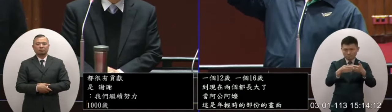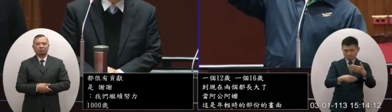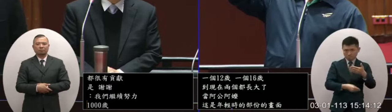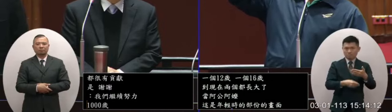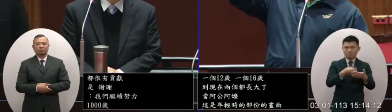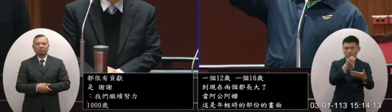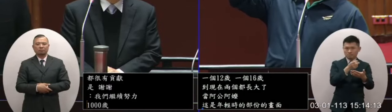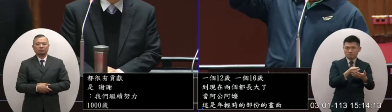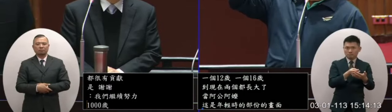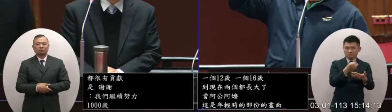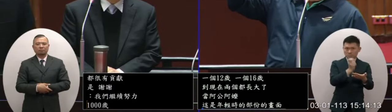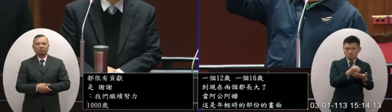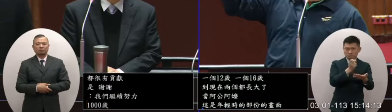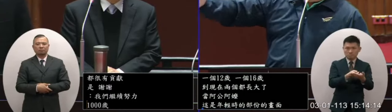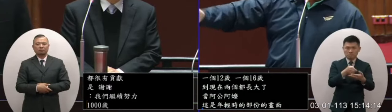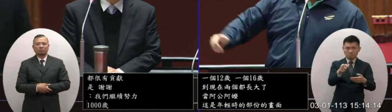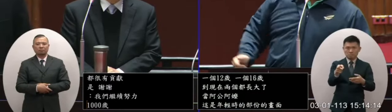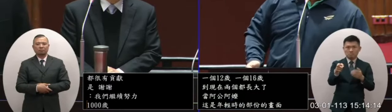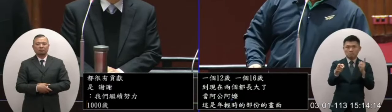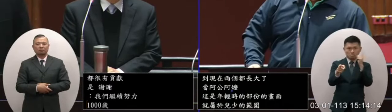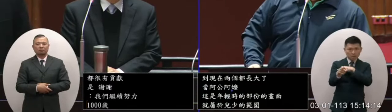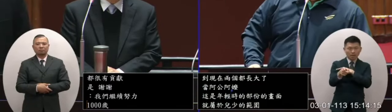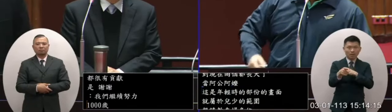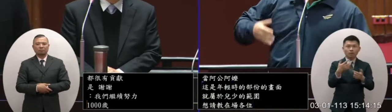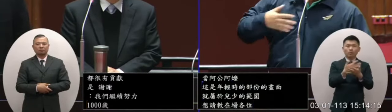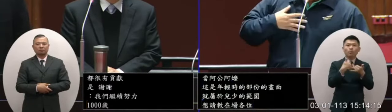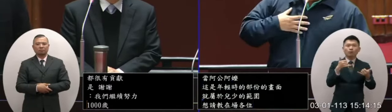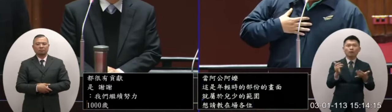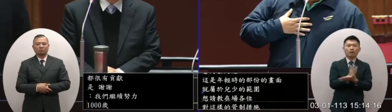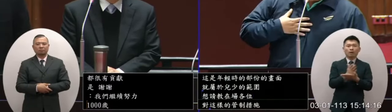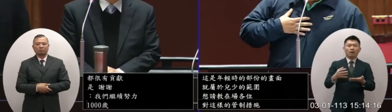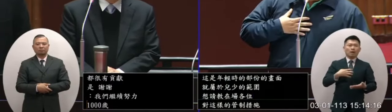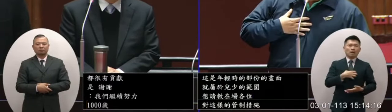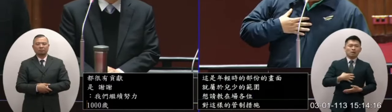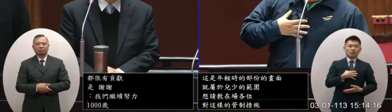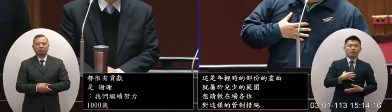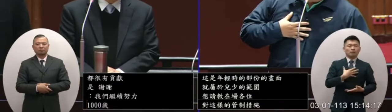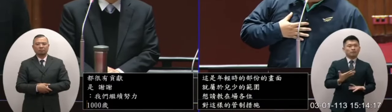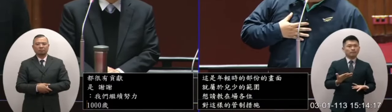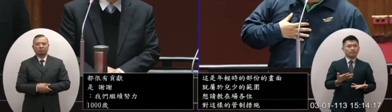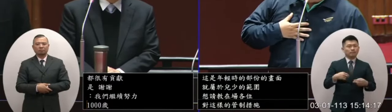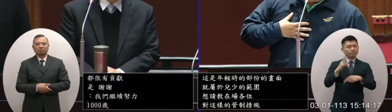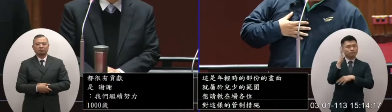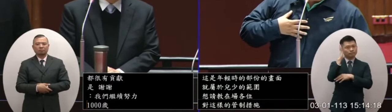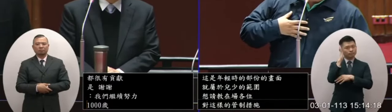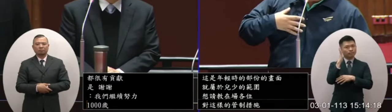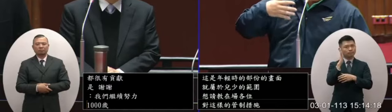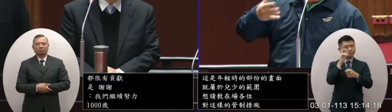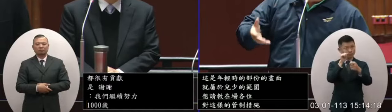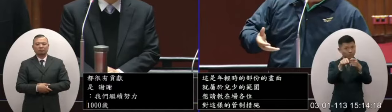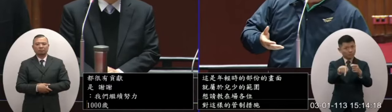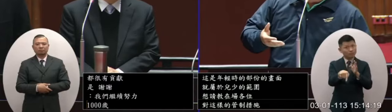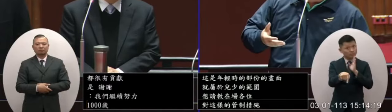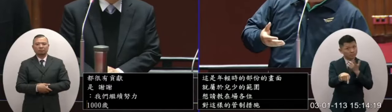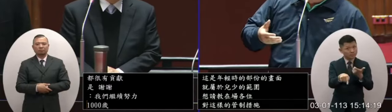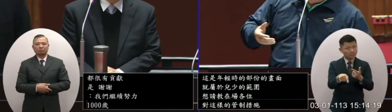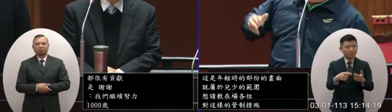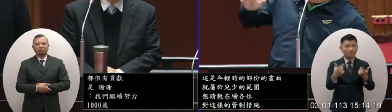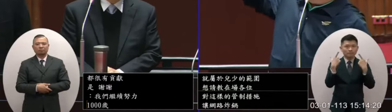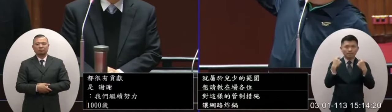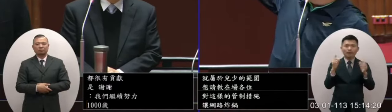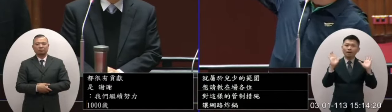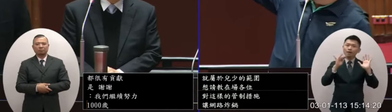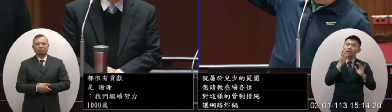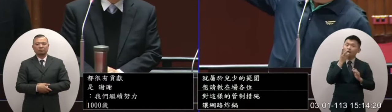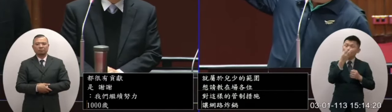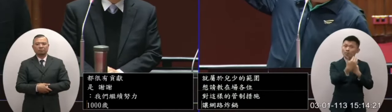让网络砸锅，那这个是我们行政我们要的目的吗？我们当时候为了要保护儿少，